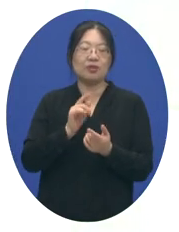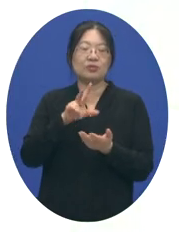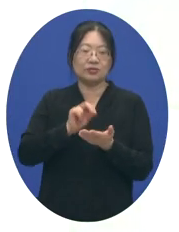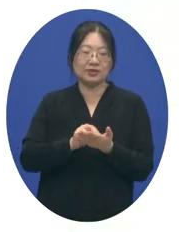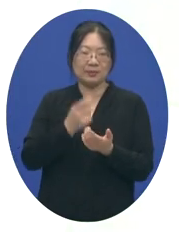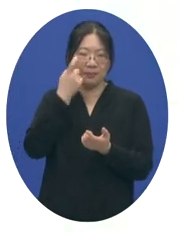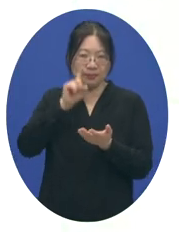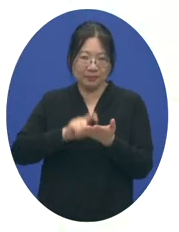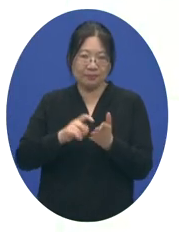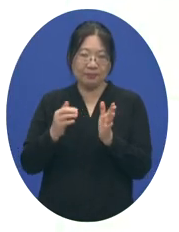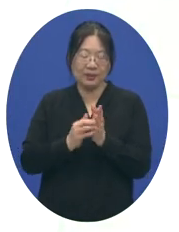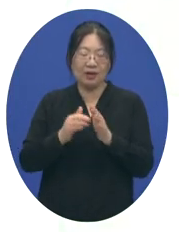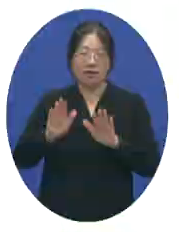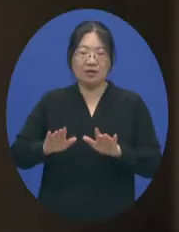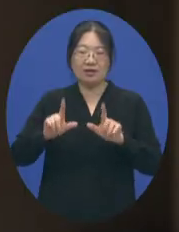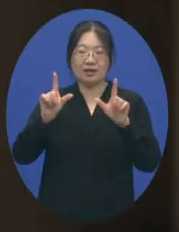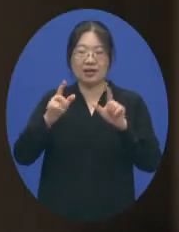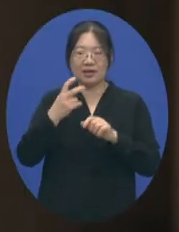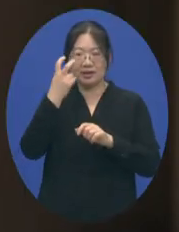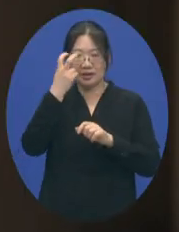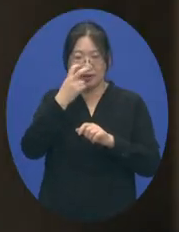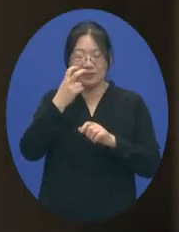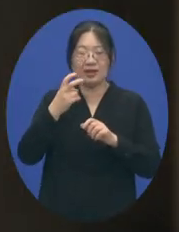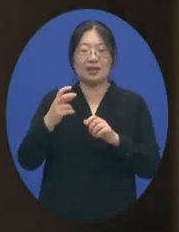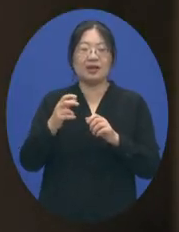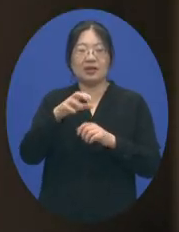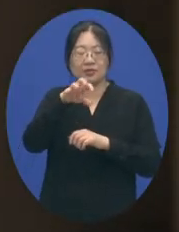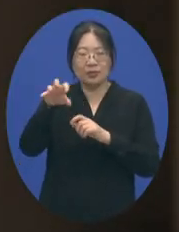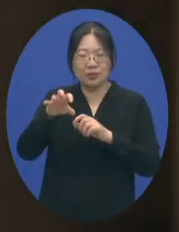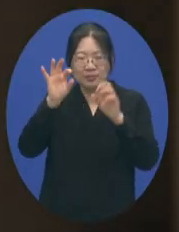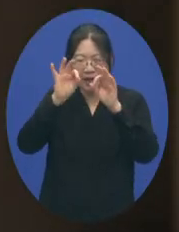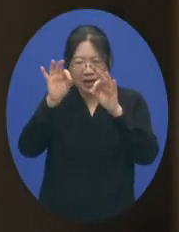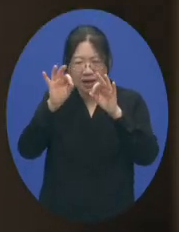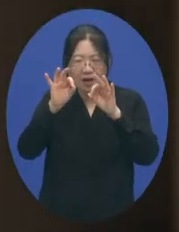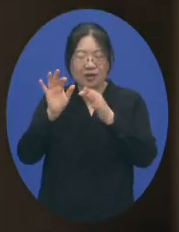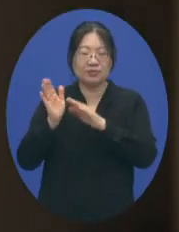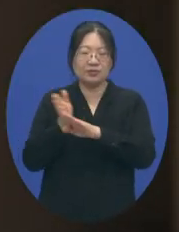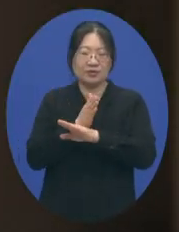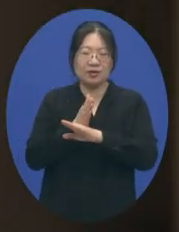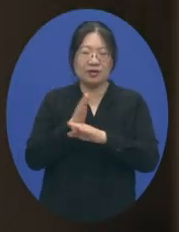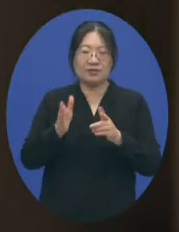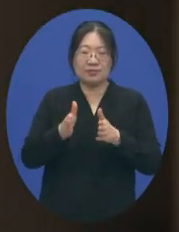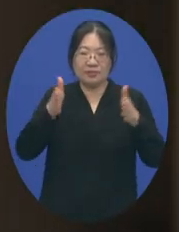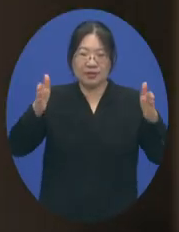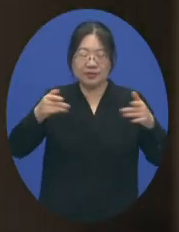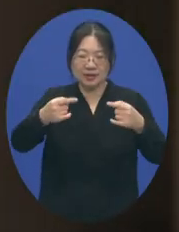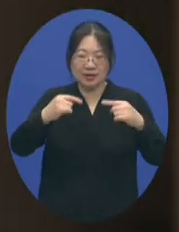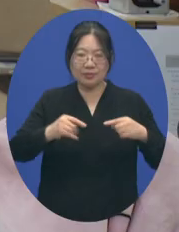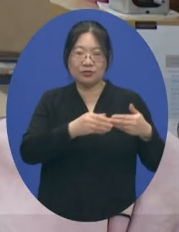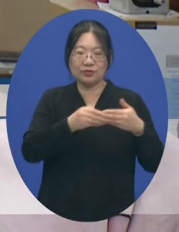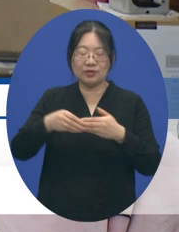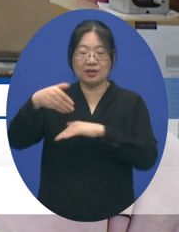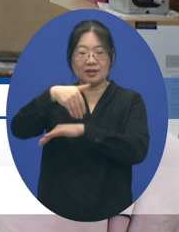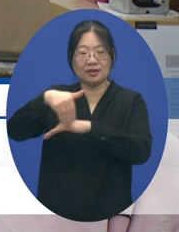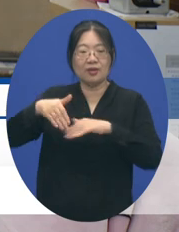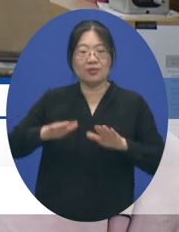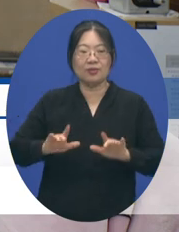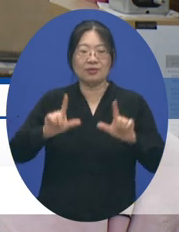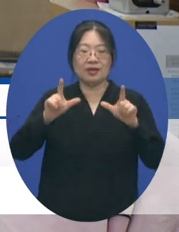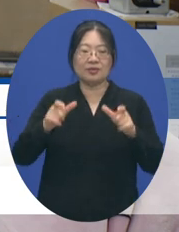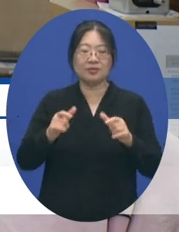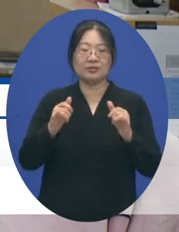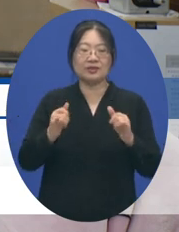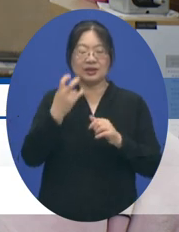문제점들을 찾아냈습니다 올해는 감사 주제 발굴부터 폭넓은 참여를 추진할 계획 올해는